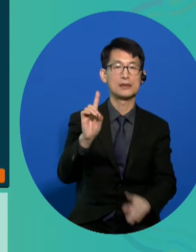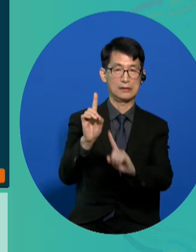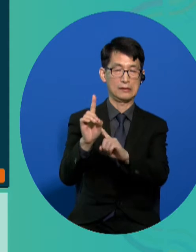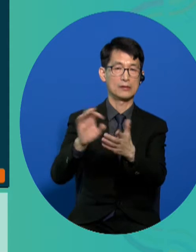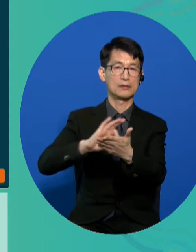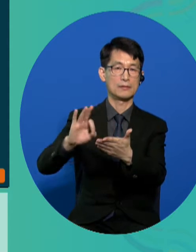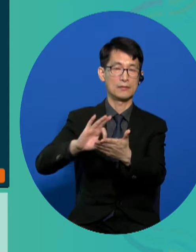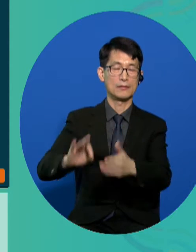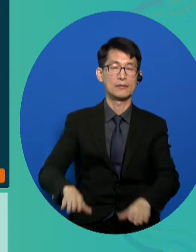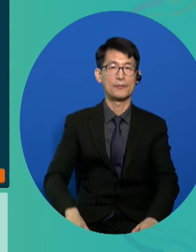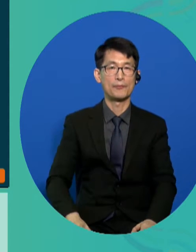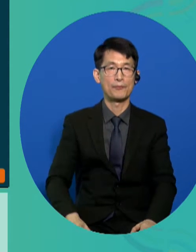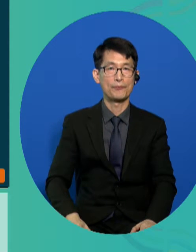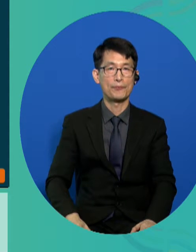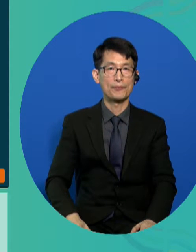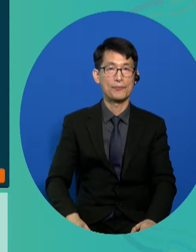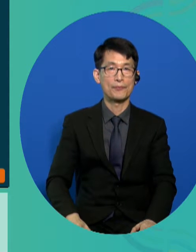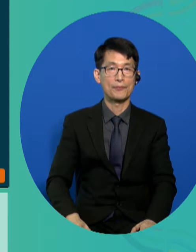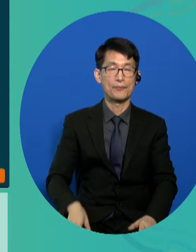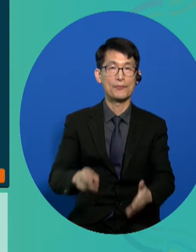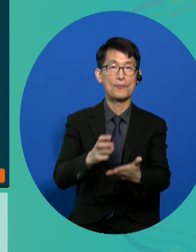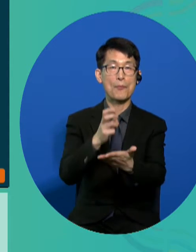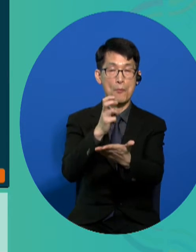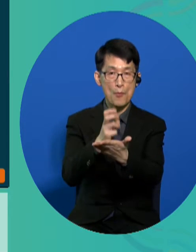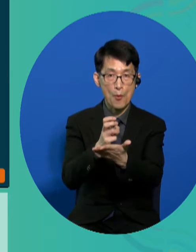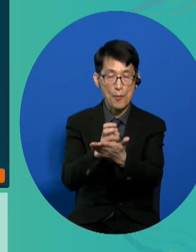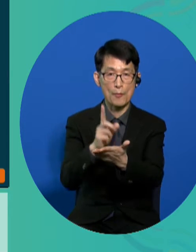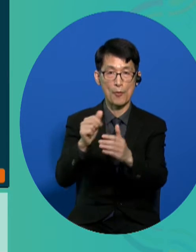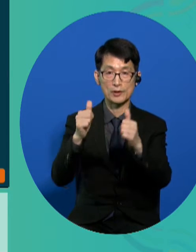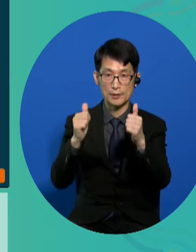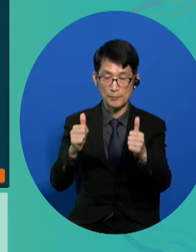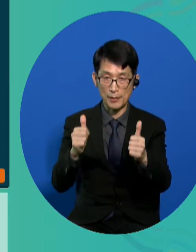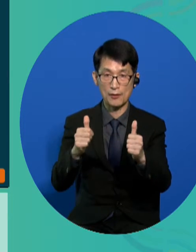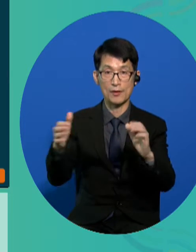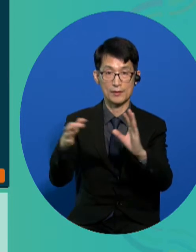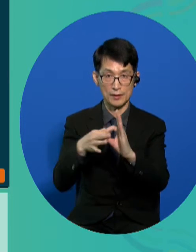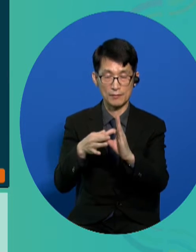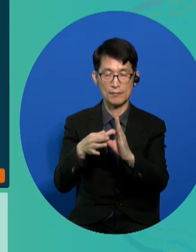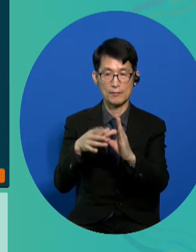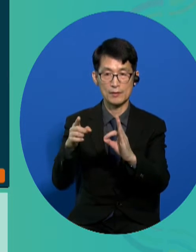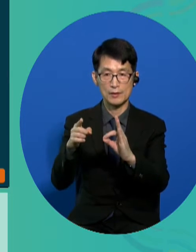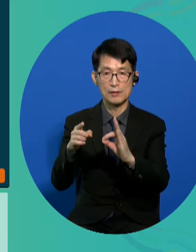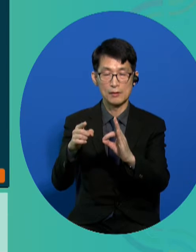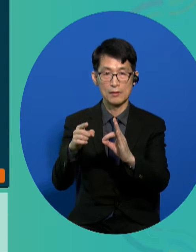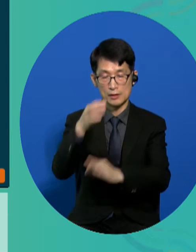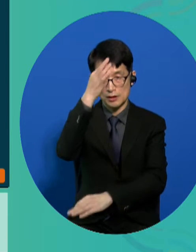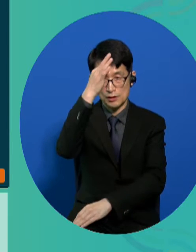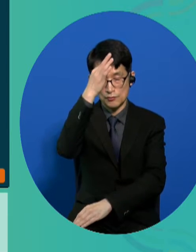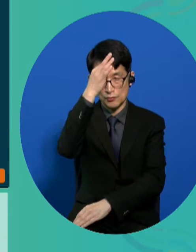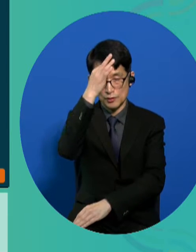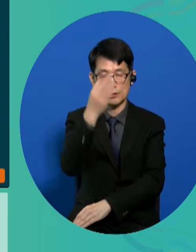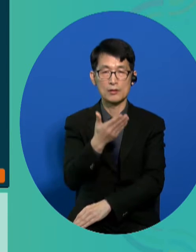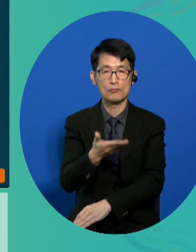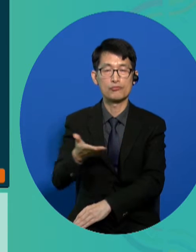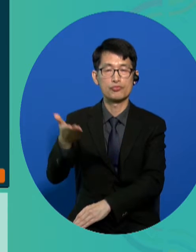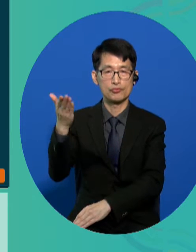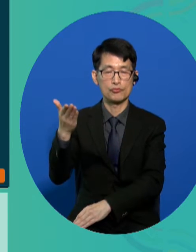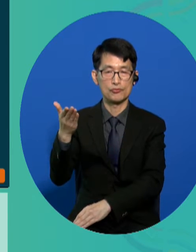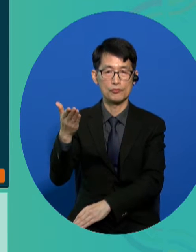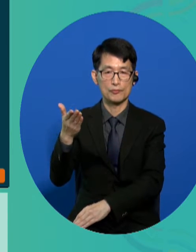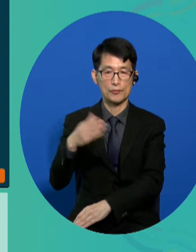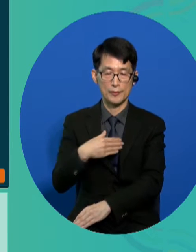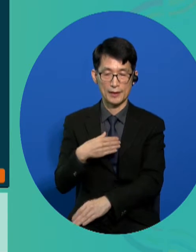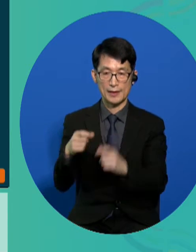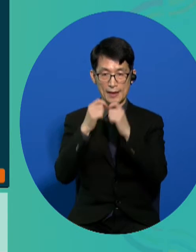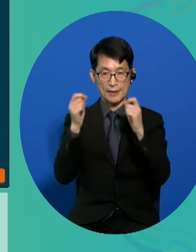해서 법원 사건을 관리하는 데 있어서도 기술이 점차 더 활용되고 있습니다. 민사 및